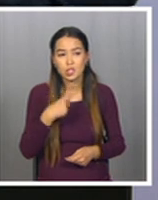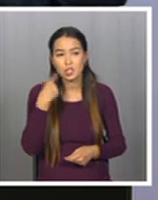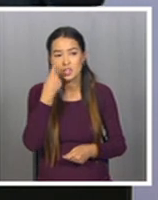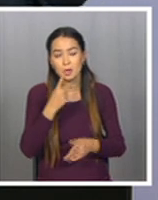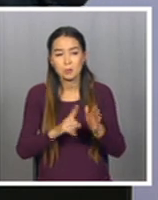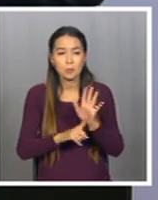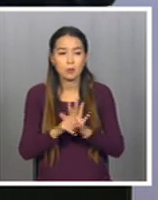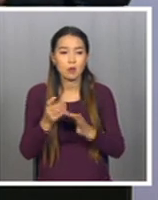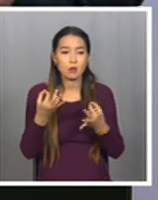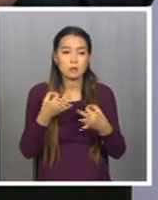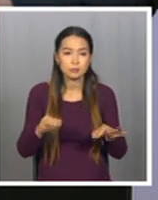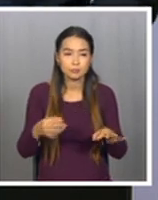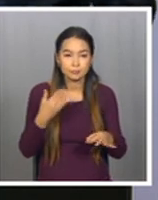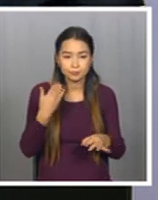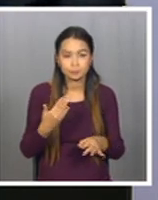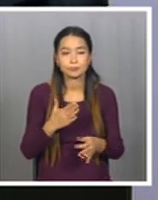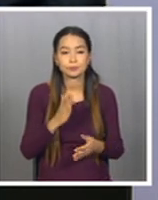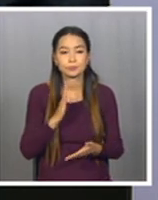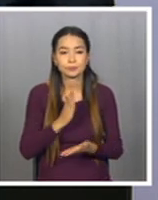бастамалардың еркіндігі жатқызылады.